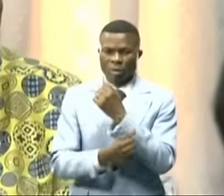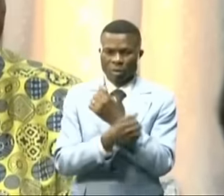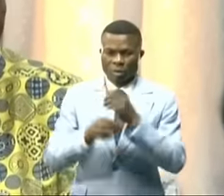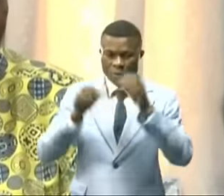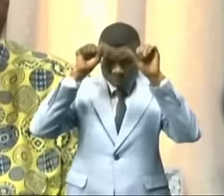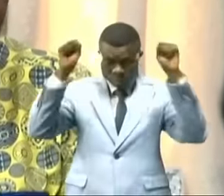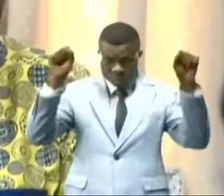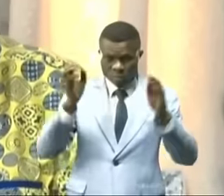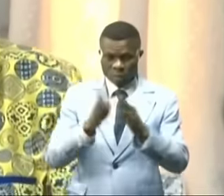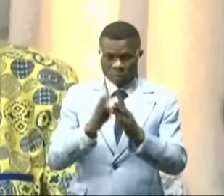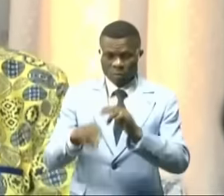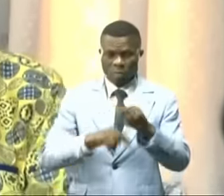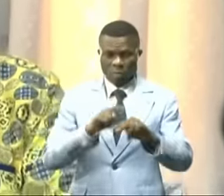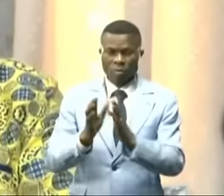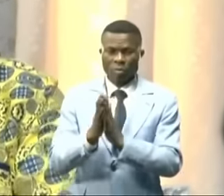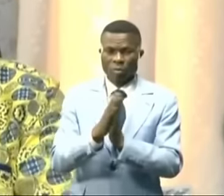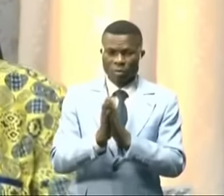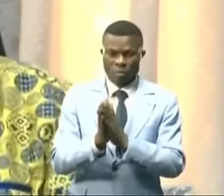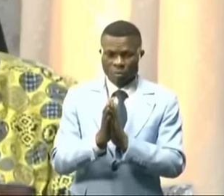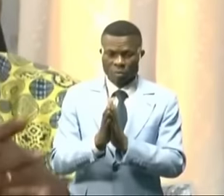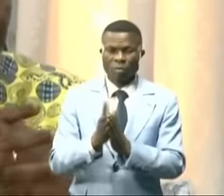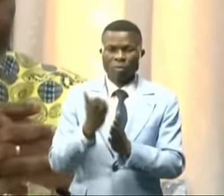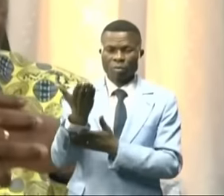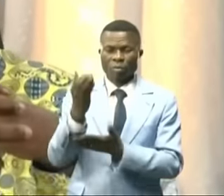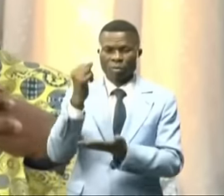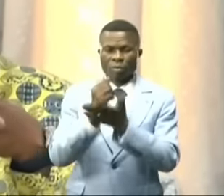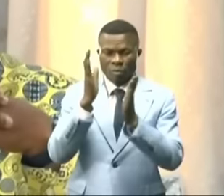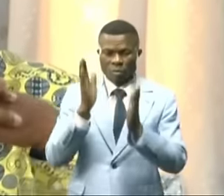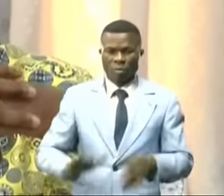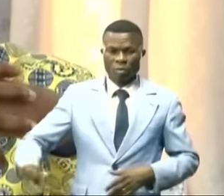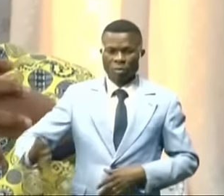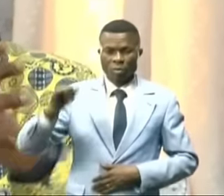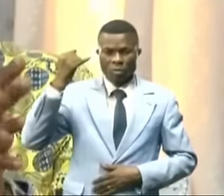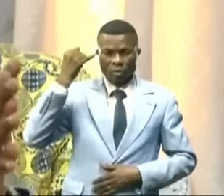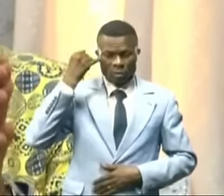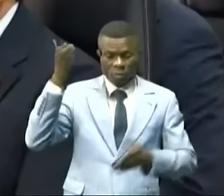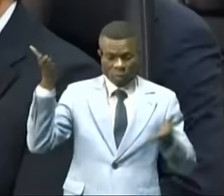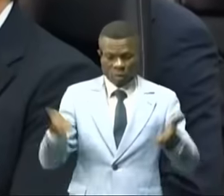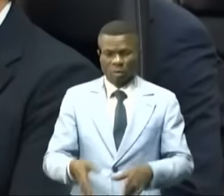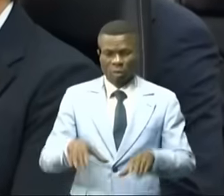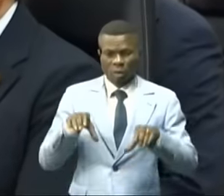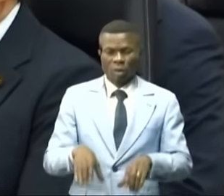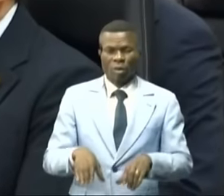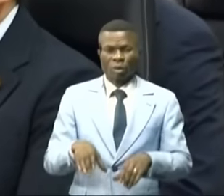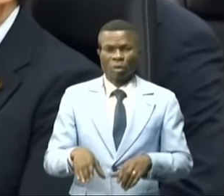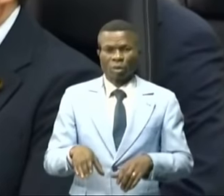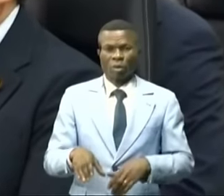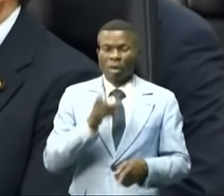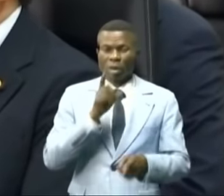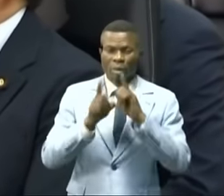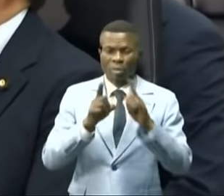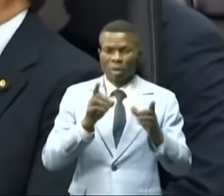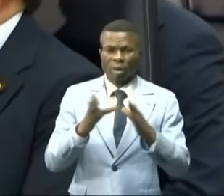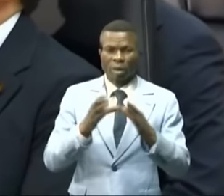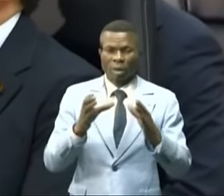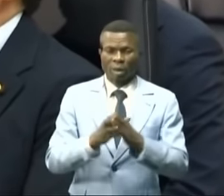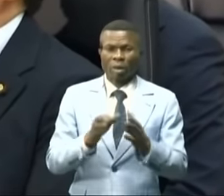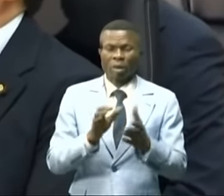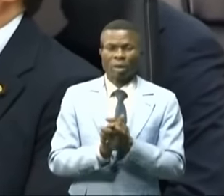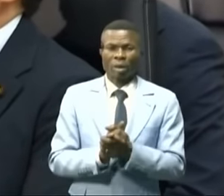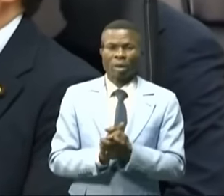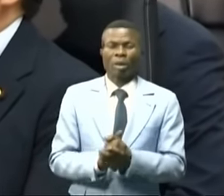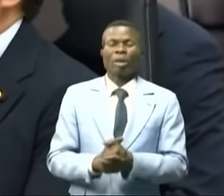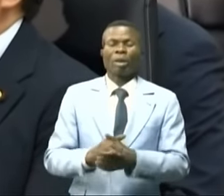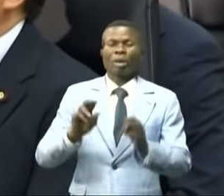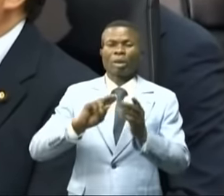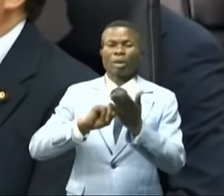président Vital Kamerhe a cependant demandé à l'ambassadeur du Japon en République démocratique du Congo d'échanger avec la vice-première ministre au